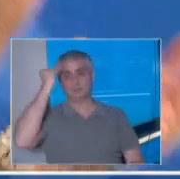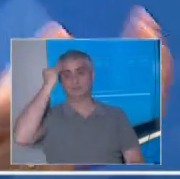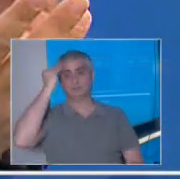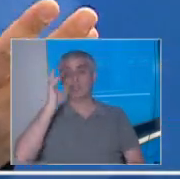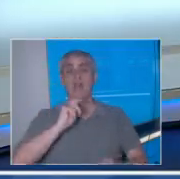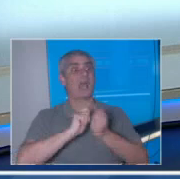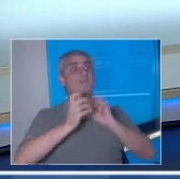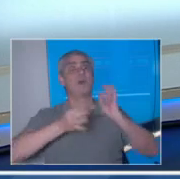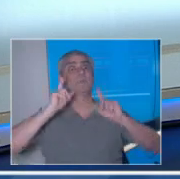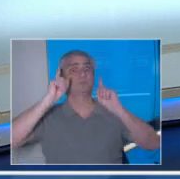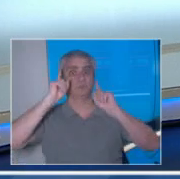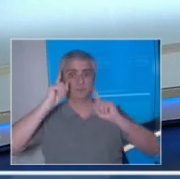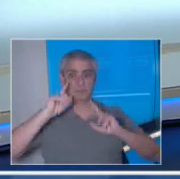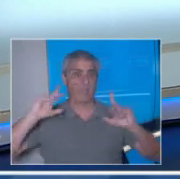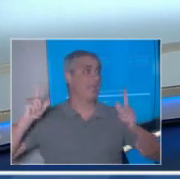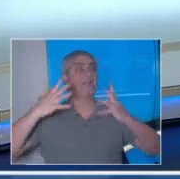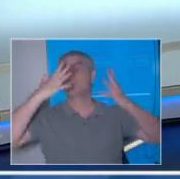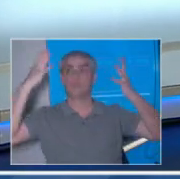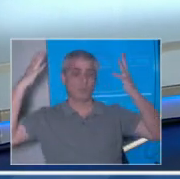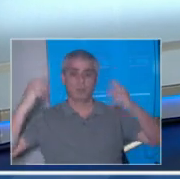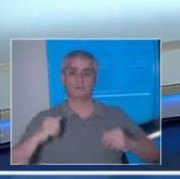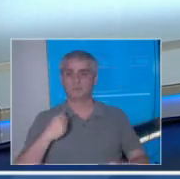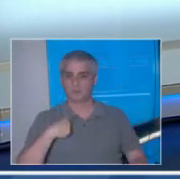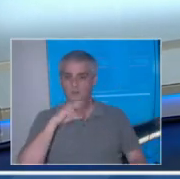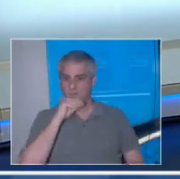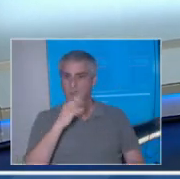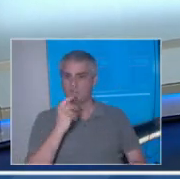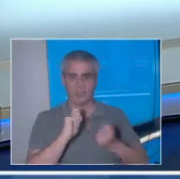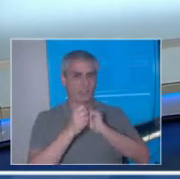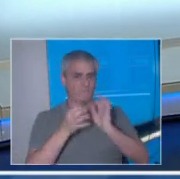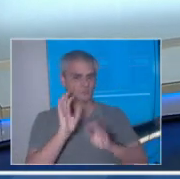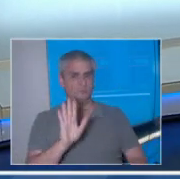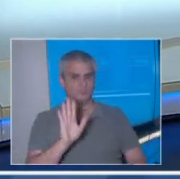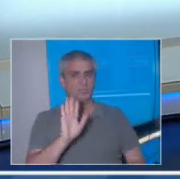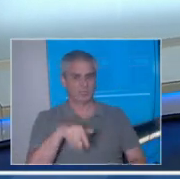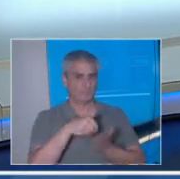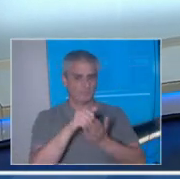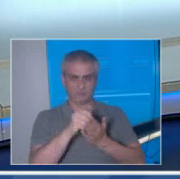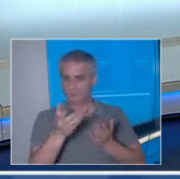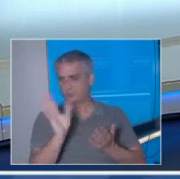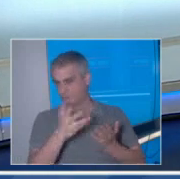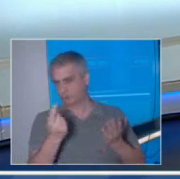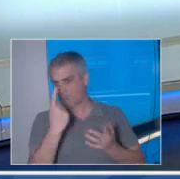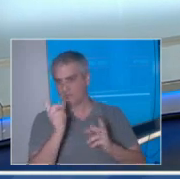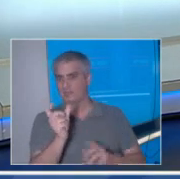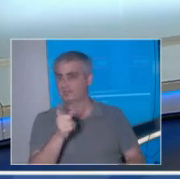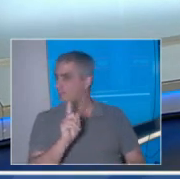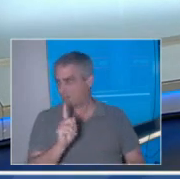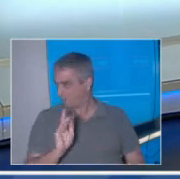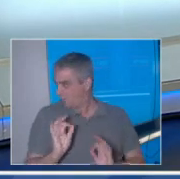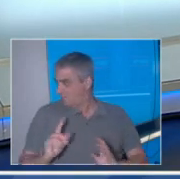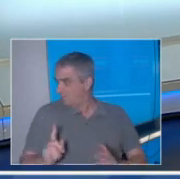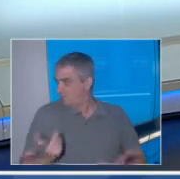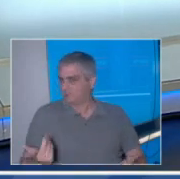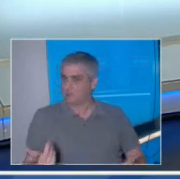על הרפורמה המשפטית. האירוע. כן? אנחנו נעסוק הרבה ברפורמה המשפטית, גם בהמשך יש לנו מן הסתם אחד הקטעים שנכנס לבוא. אתם לא בסדר,